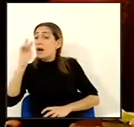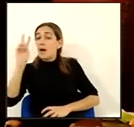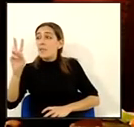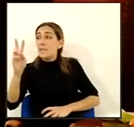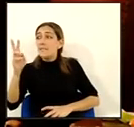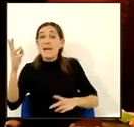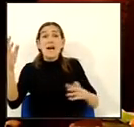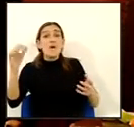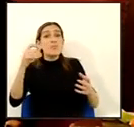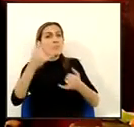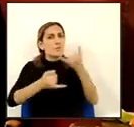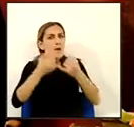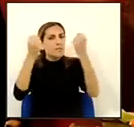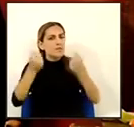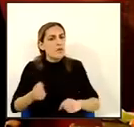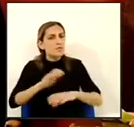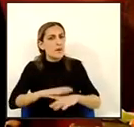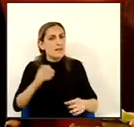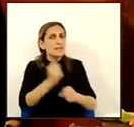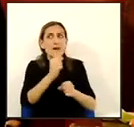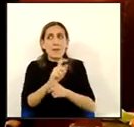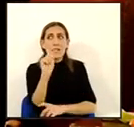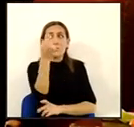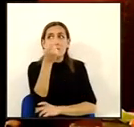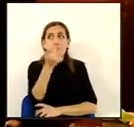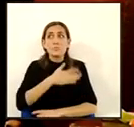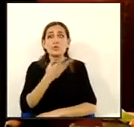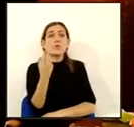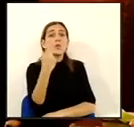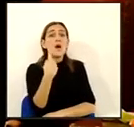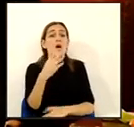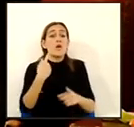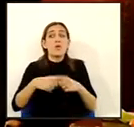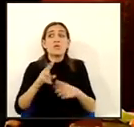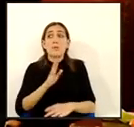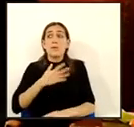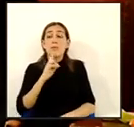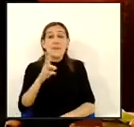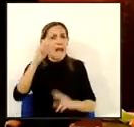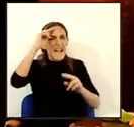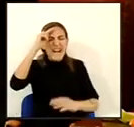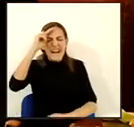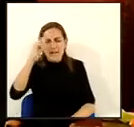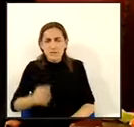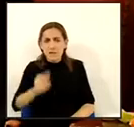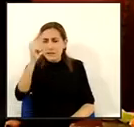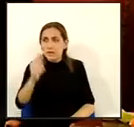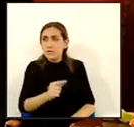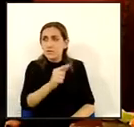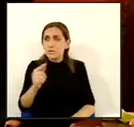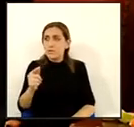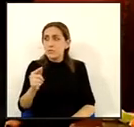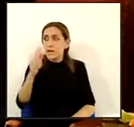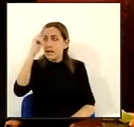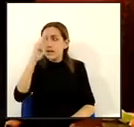treball, poder un dels missatges que se'ls hauria de dir és que en tot el respecte del món, però que poder el millor que